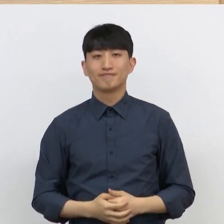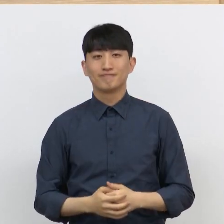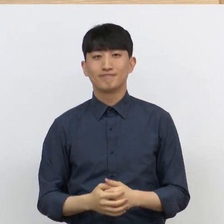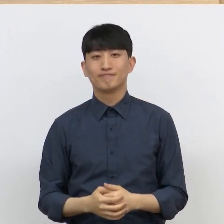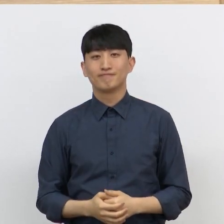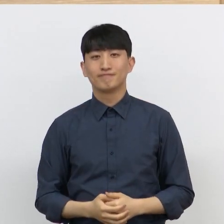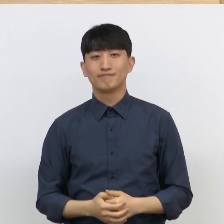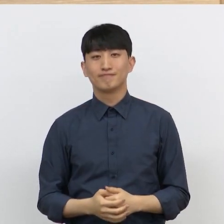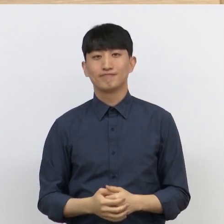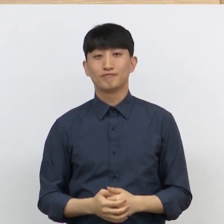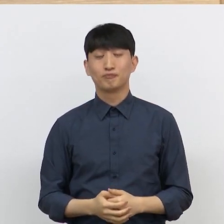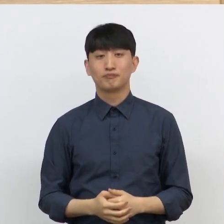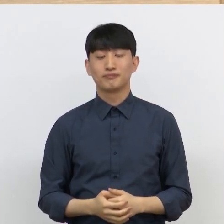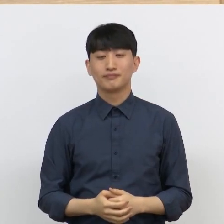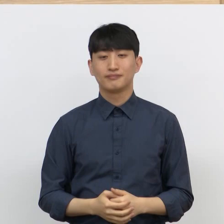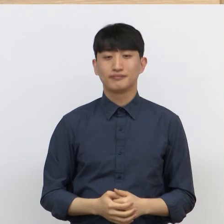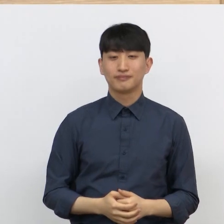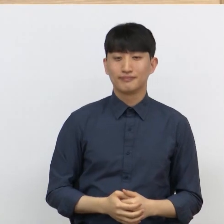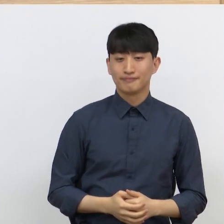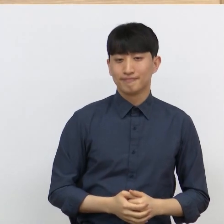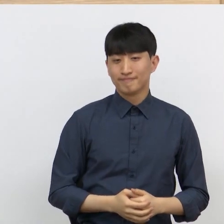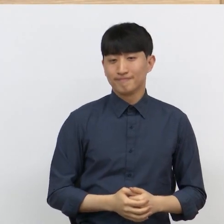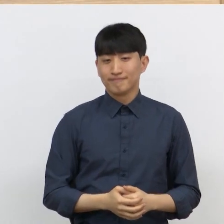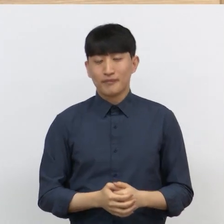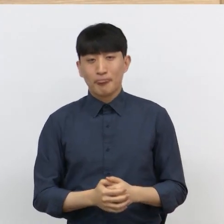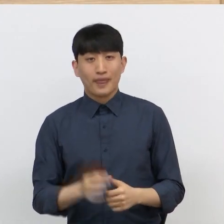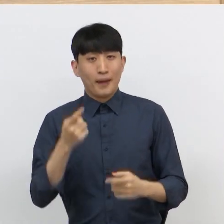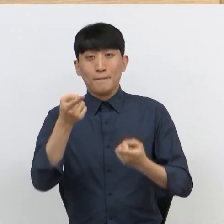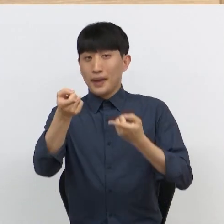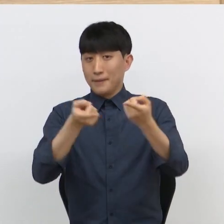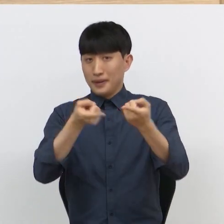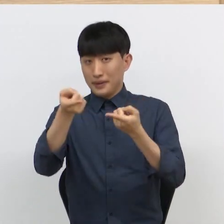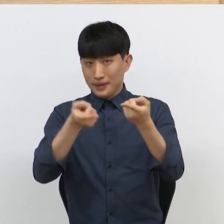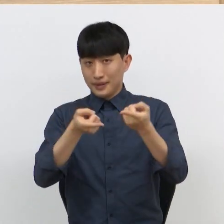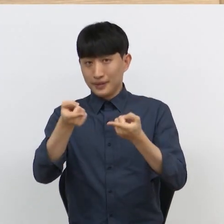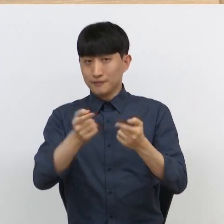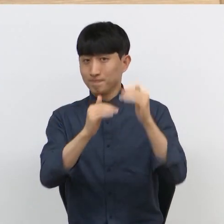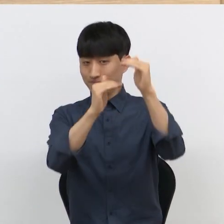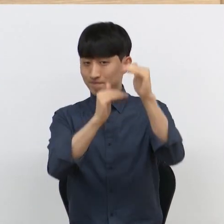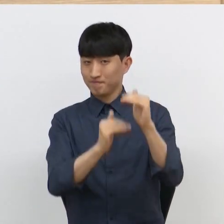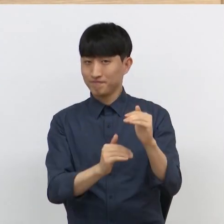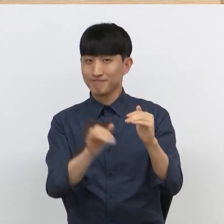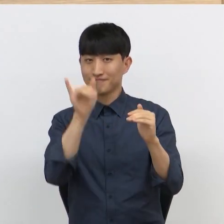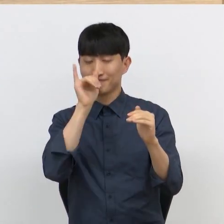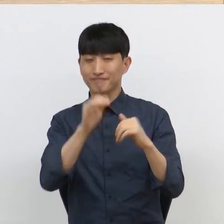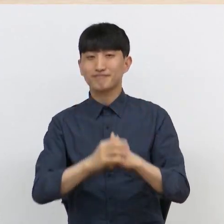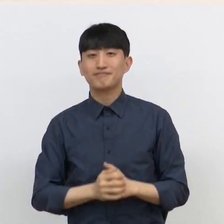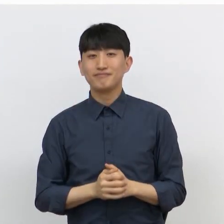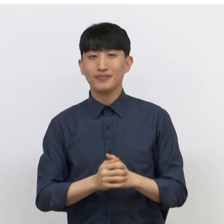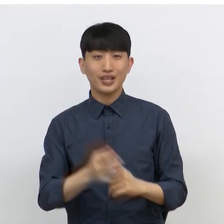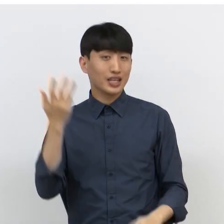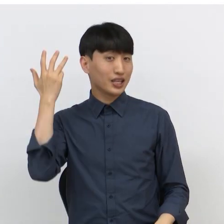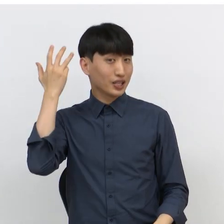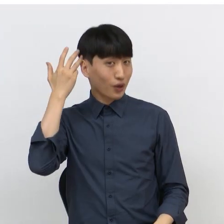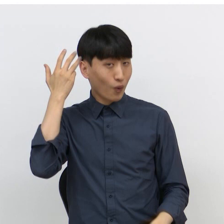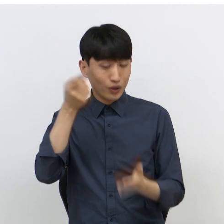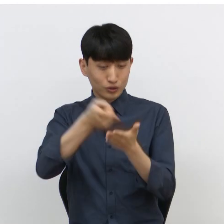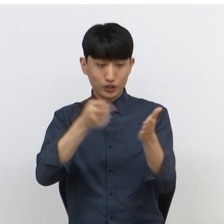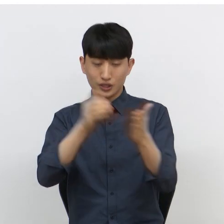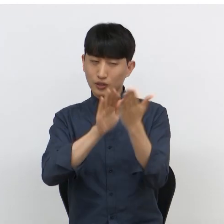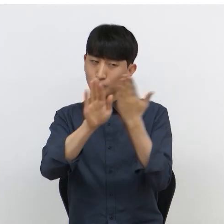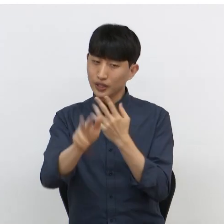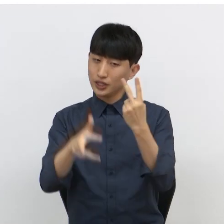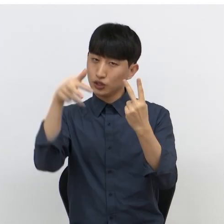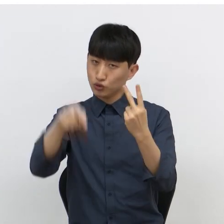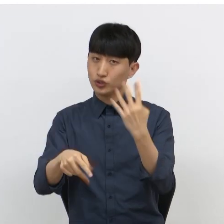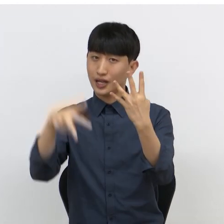있습니다. 그리고 이제 매핑의 이제 기본 절차를 보시면, 인공화호 수술한 이후에 이제 2주에서